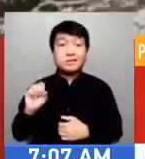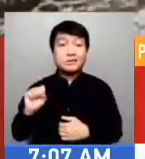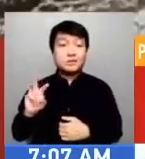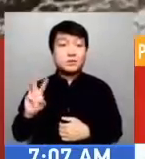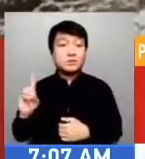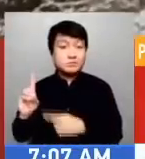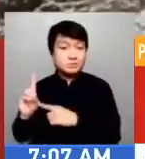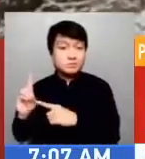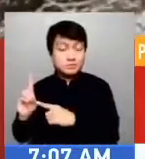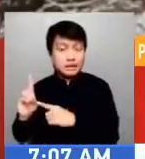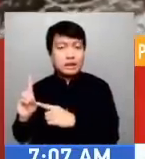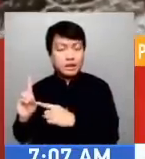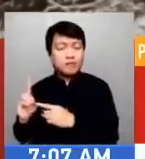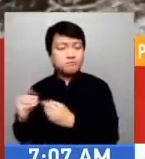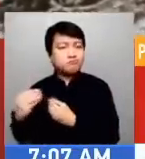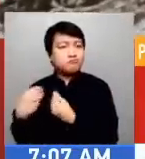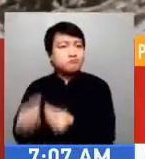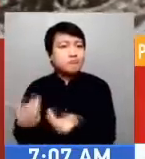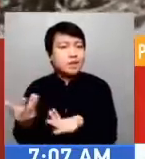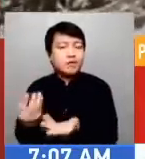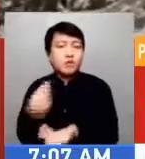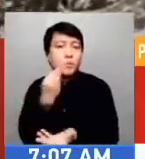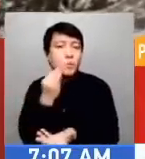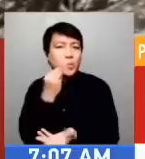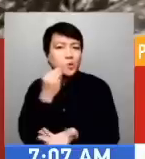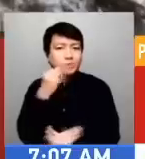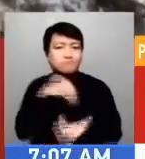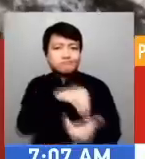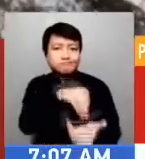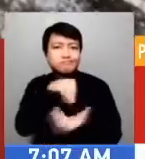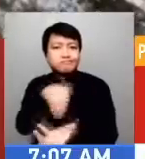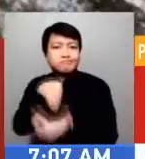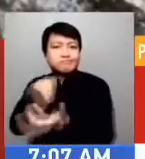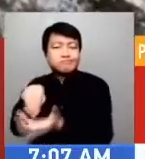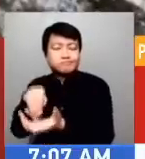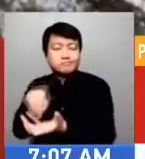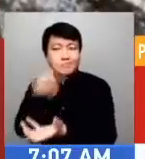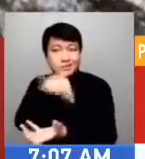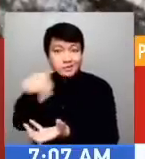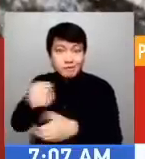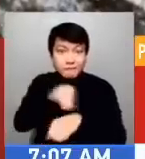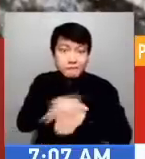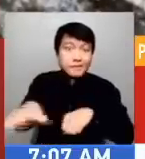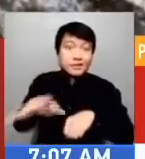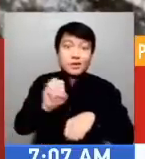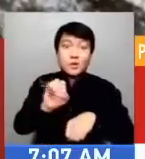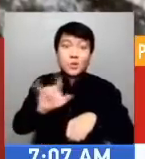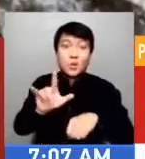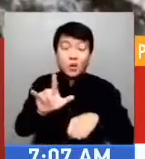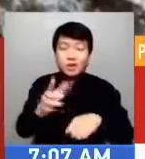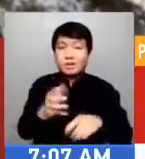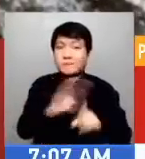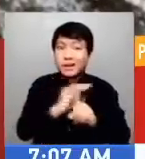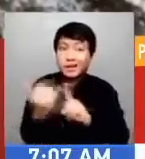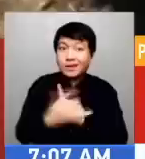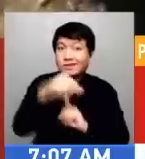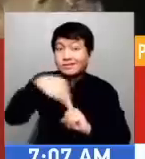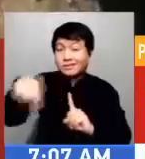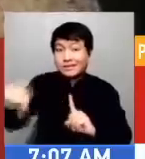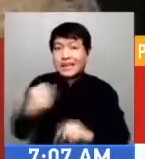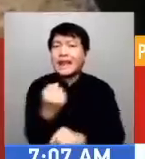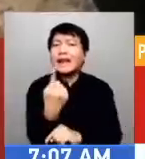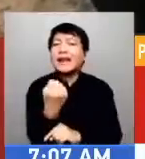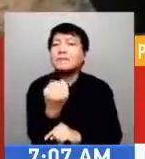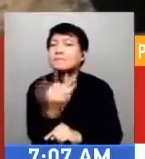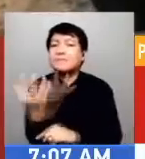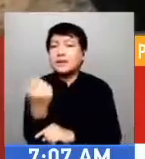ng lahat ng food packs sa lahat ng affected areas, affected barangays. Sa 11 barangays, binigyan na ng food packs. The